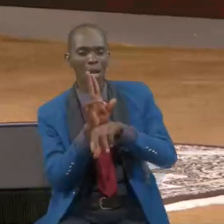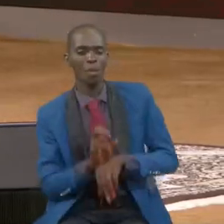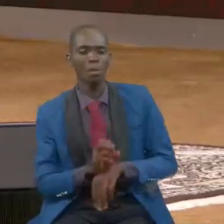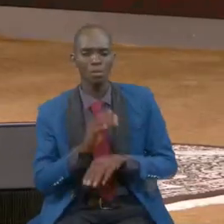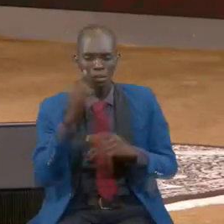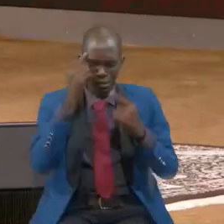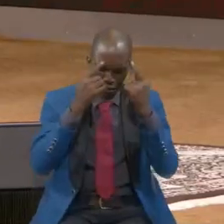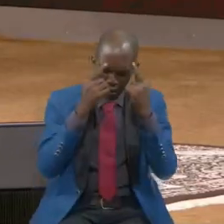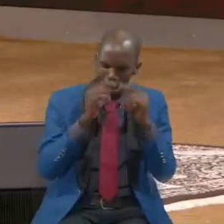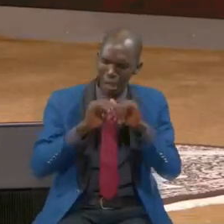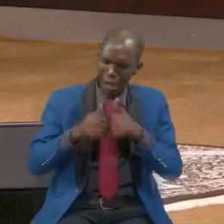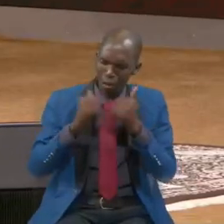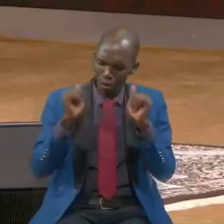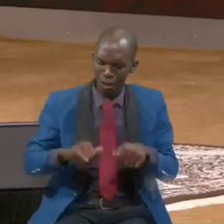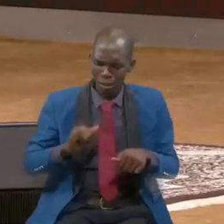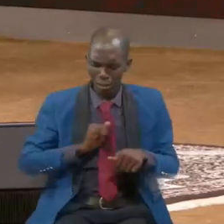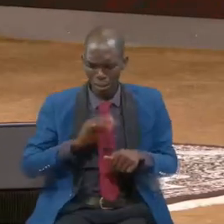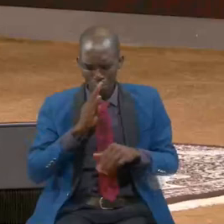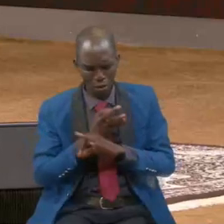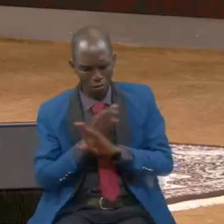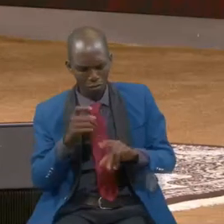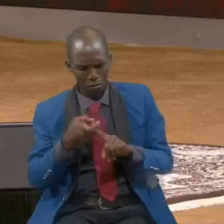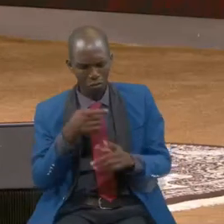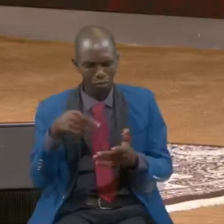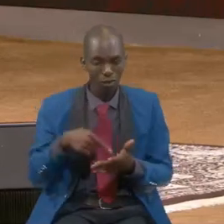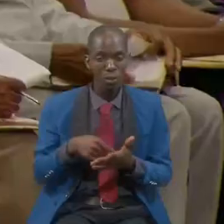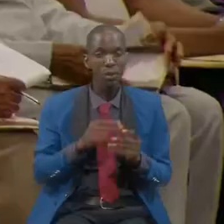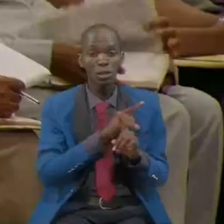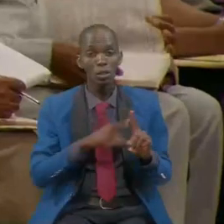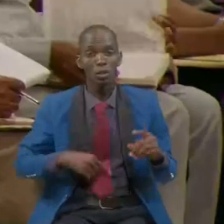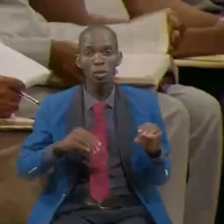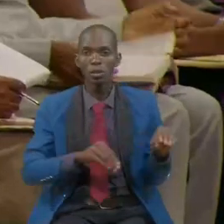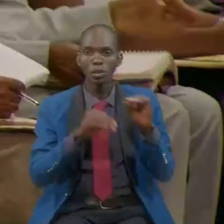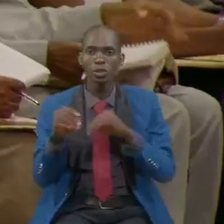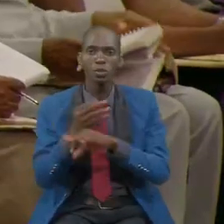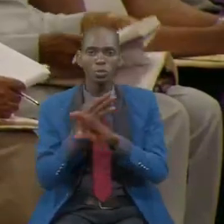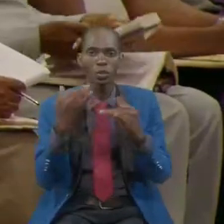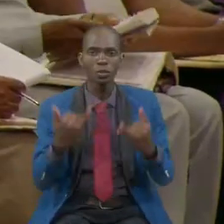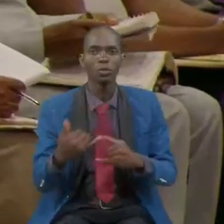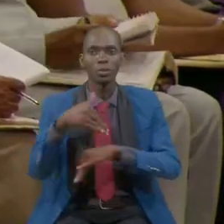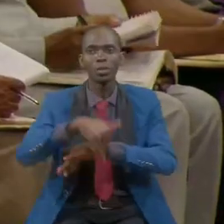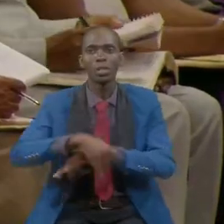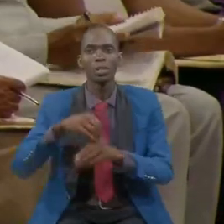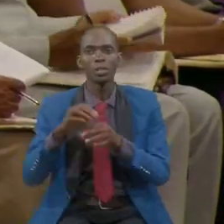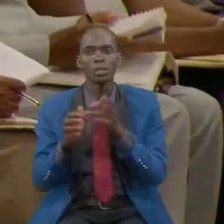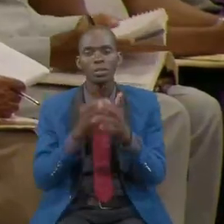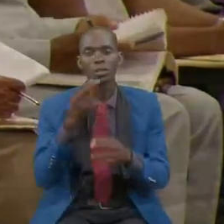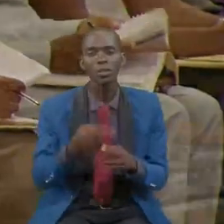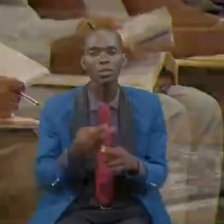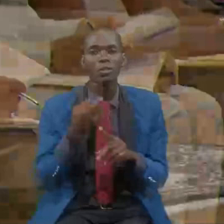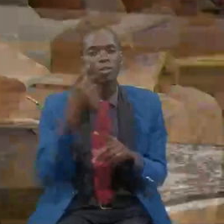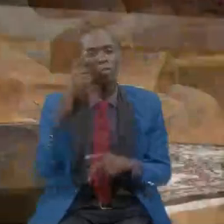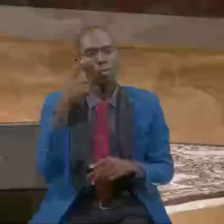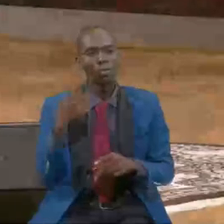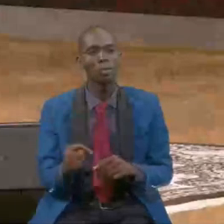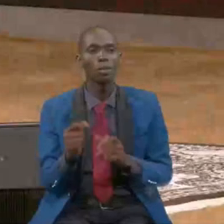continuez vous demandz comment je peux m'en sortir puis le Seigneur vous affanchi ce soir en effet la